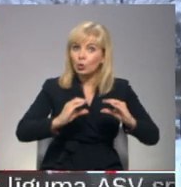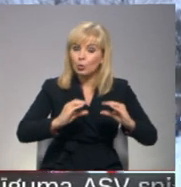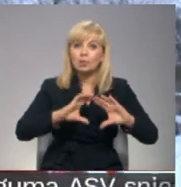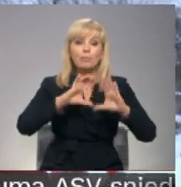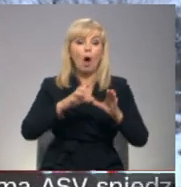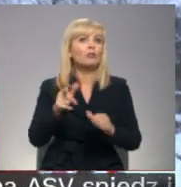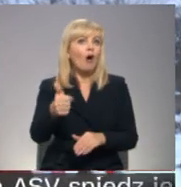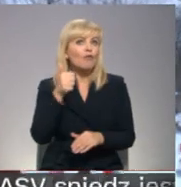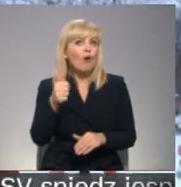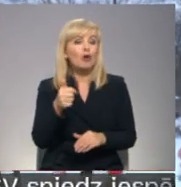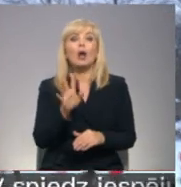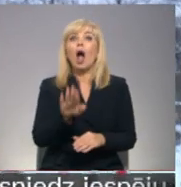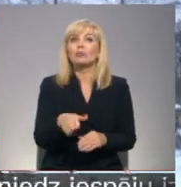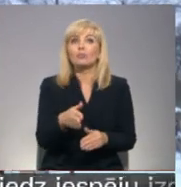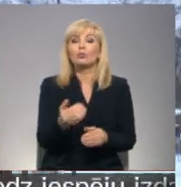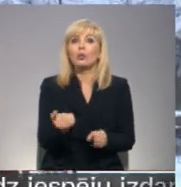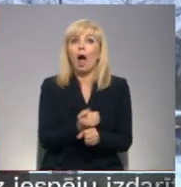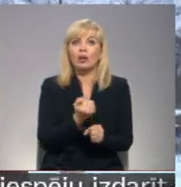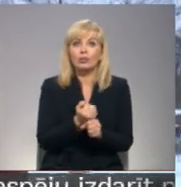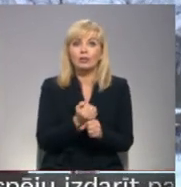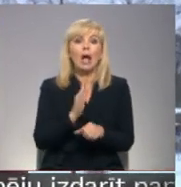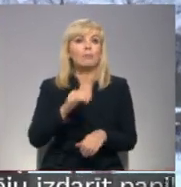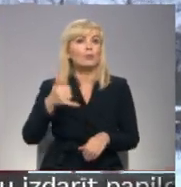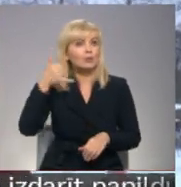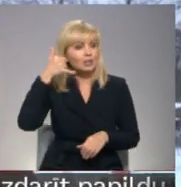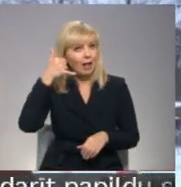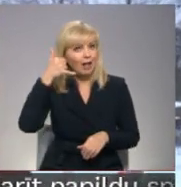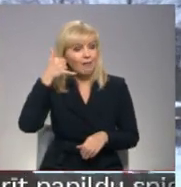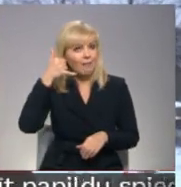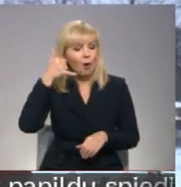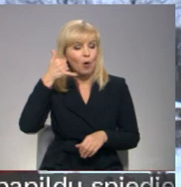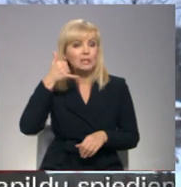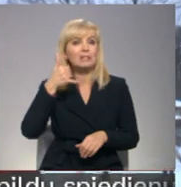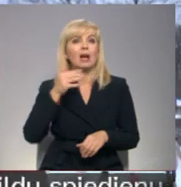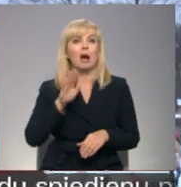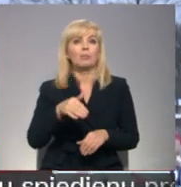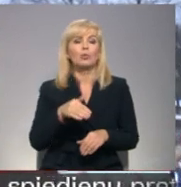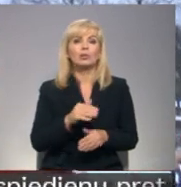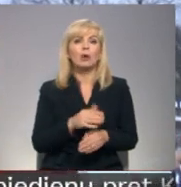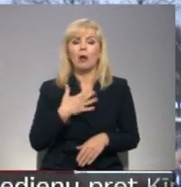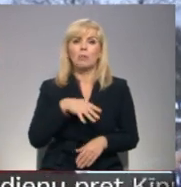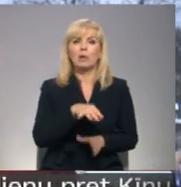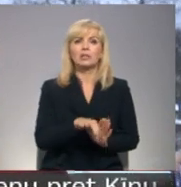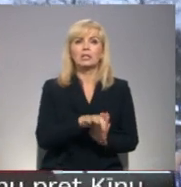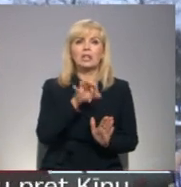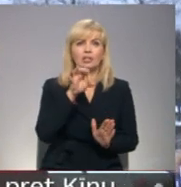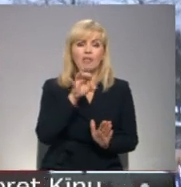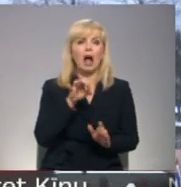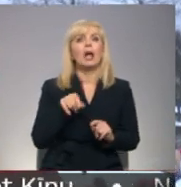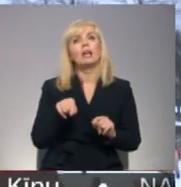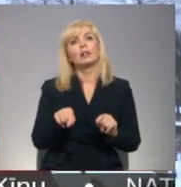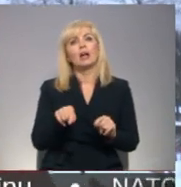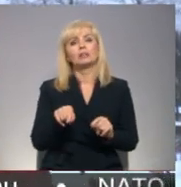jūs tur taisiet, kas tas būs? Mums būs telefons, kurā ir ola. Kāpēc tādi izvēli? Tas